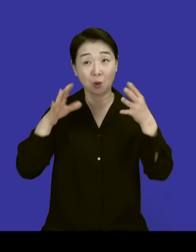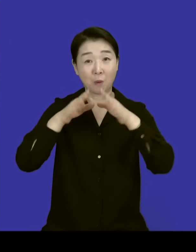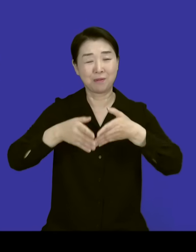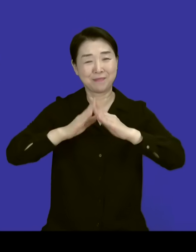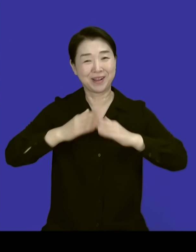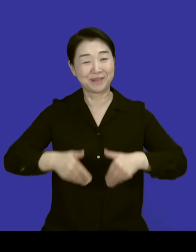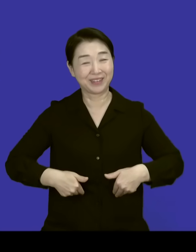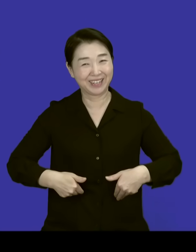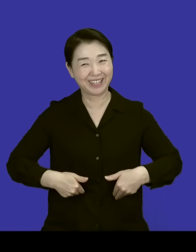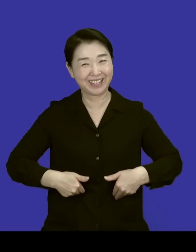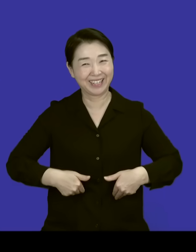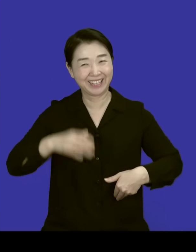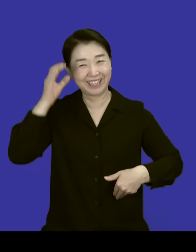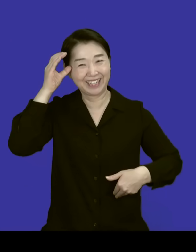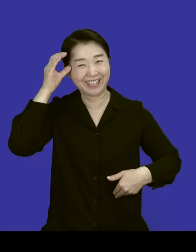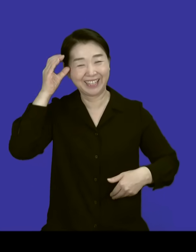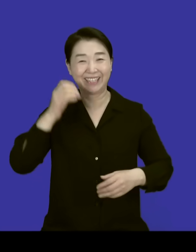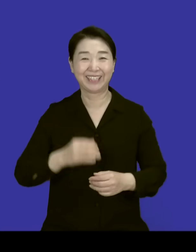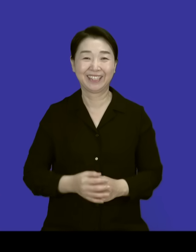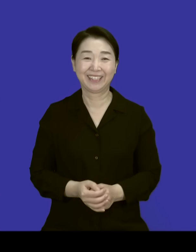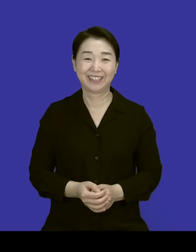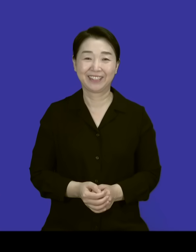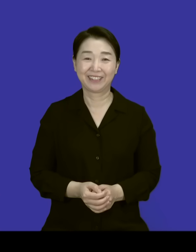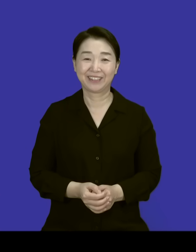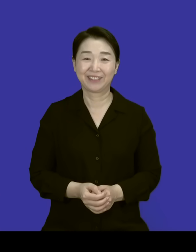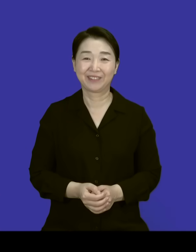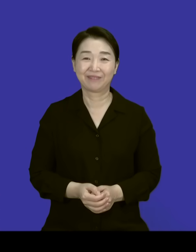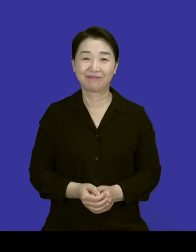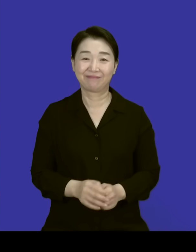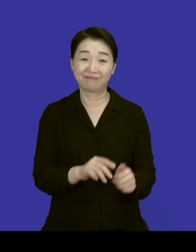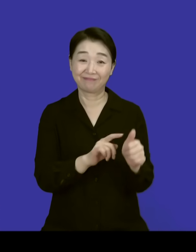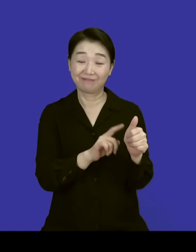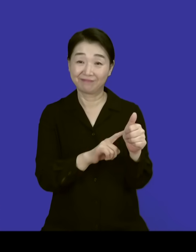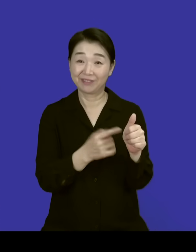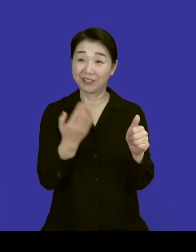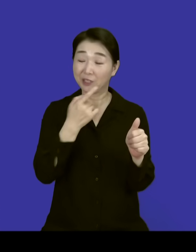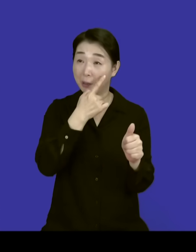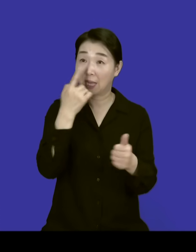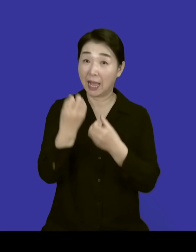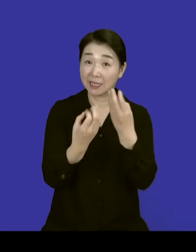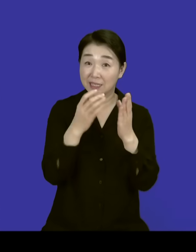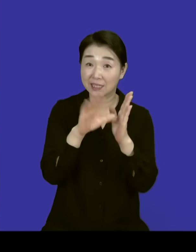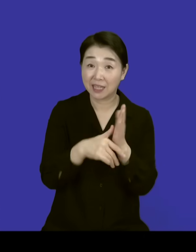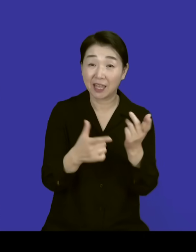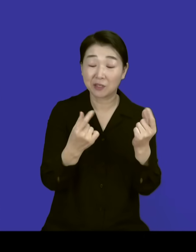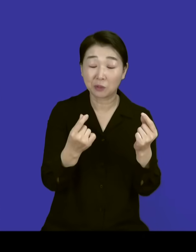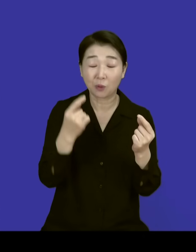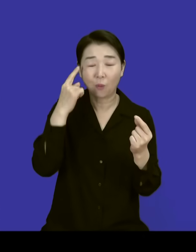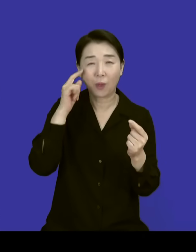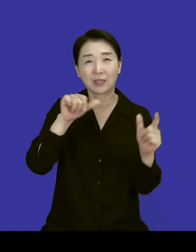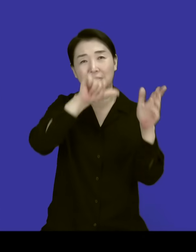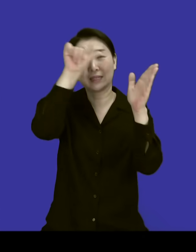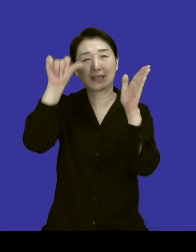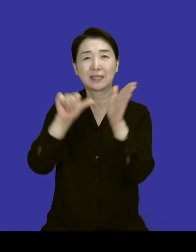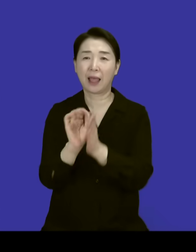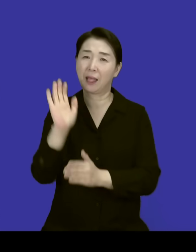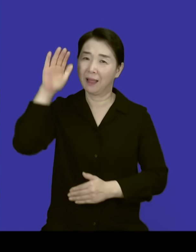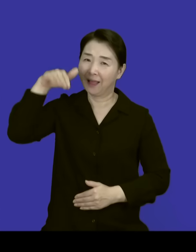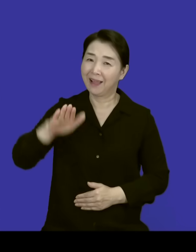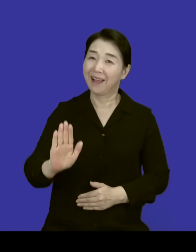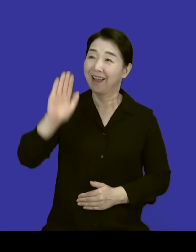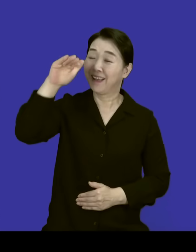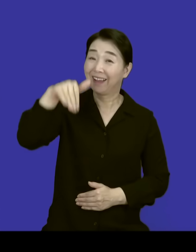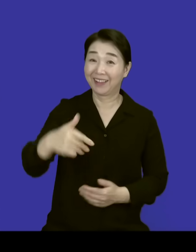좀 어때 소개 올린 것처럼 뭐 여러 가지 또 지난번 간증에도 말씀해 주셨지만 뭐 롤러코스터 같은 인생을 살아오셨다라고 간증을